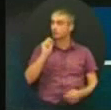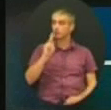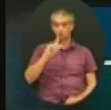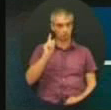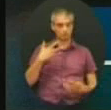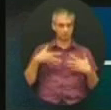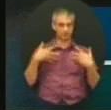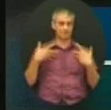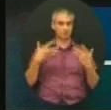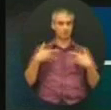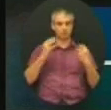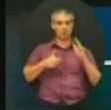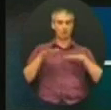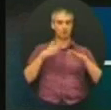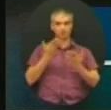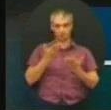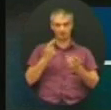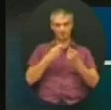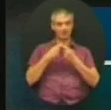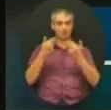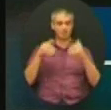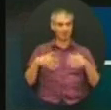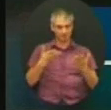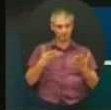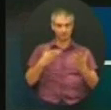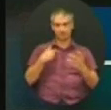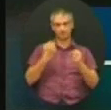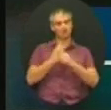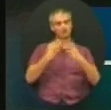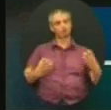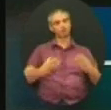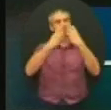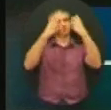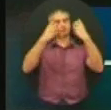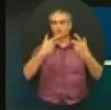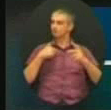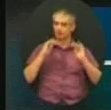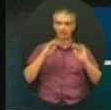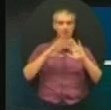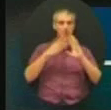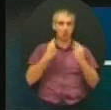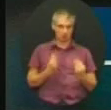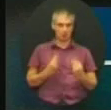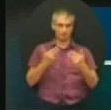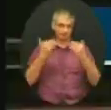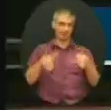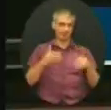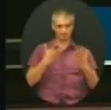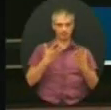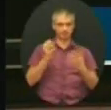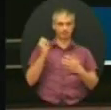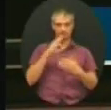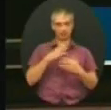כולנו שמחנו בשמחתו של ראש הממשלה ושל ארגוני הנכים, והשקנו כוסות לחיים. באמת מאחלים כל טוב, ושהנכים יבואו